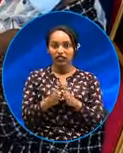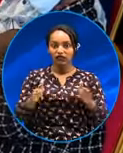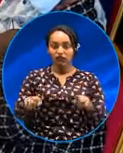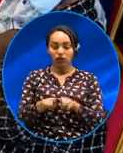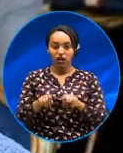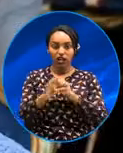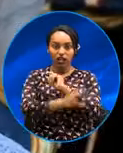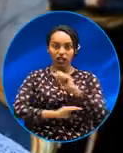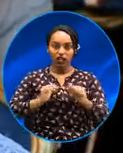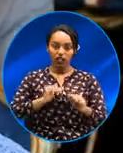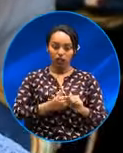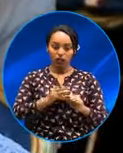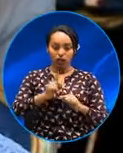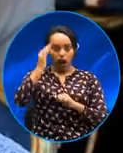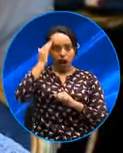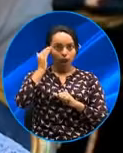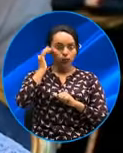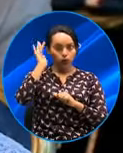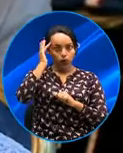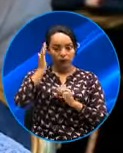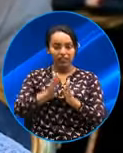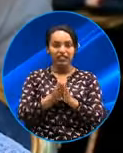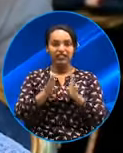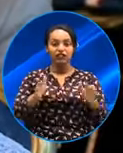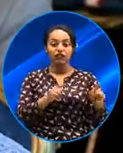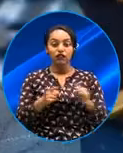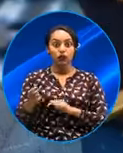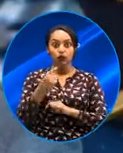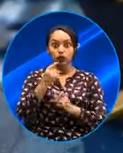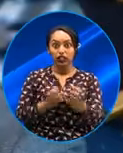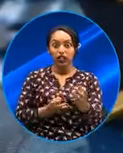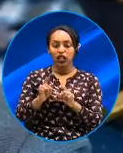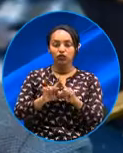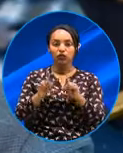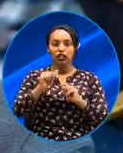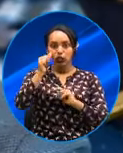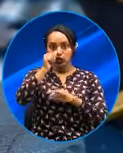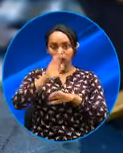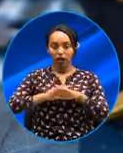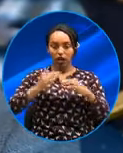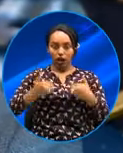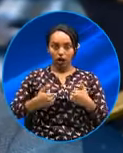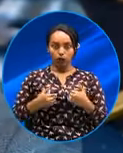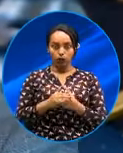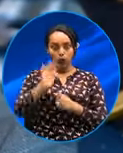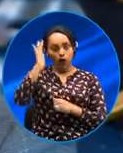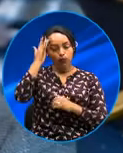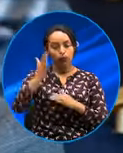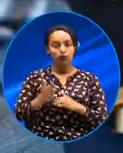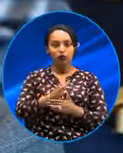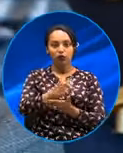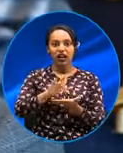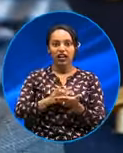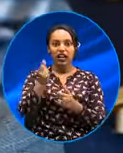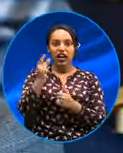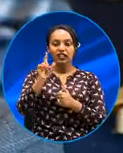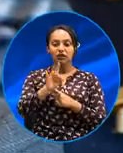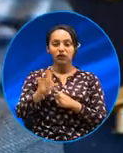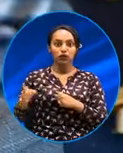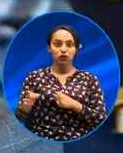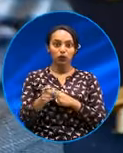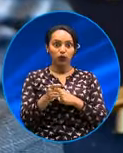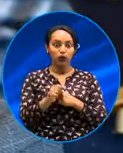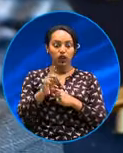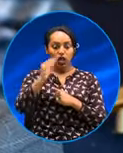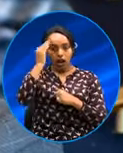ሁሉ በሀገራችን የአእምሮ ህመም እየተስፋፋ እንደሆነ ነው የተገለጸው። በተለይ ኢትዮጵያ ላይ ካሉ ህመሞች መካከል 11 በመቶ